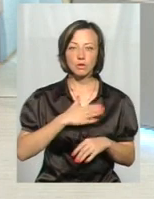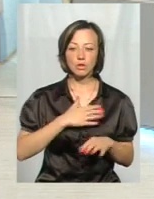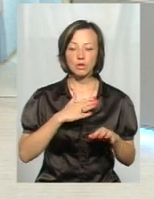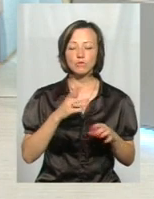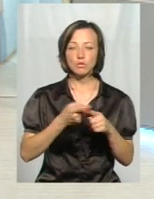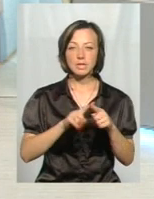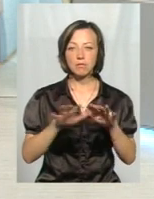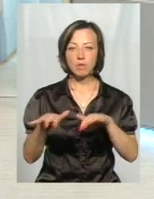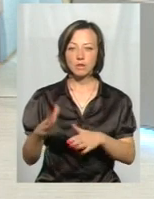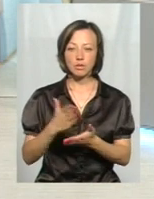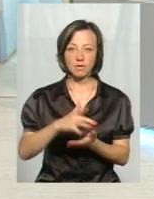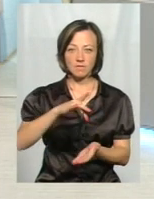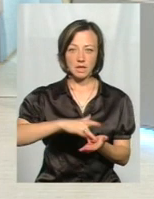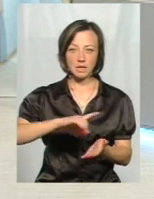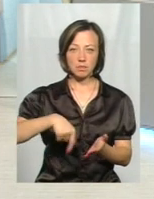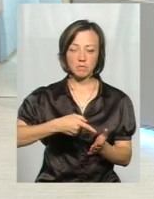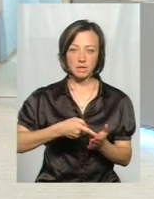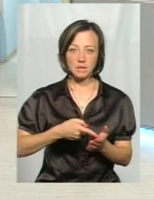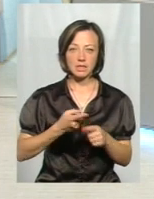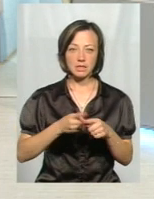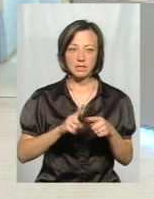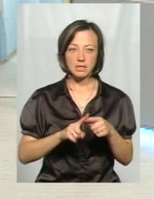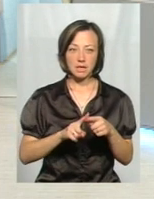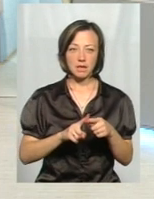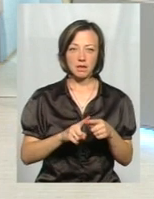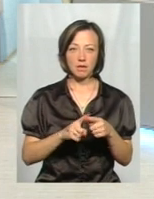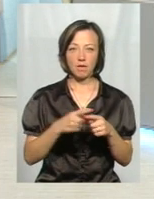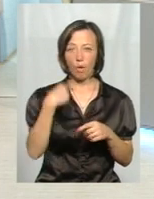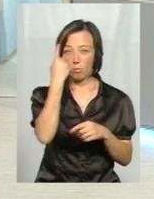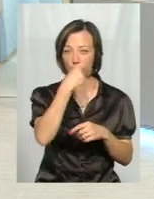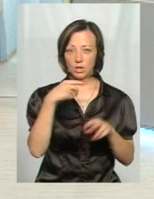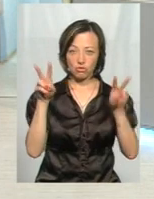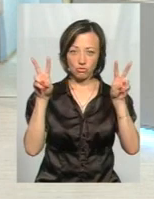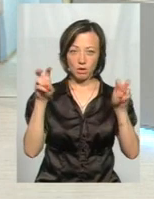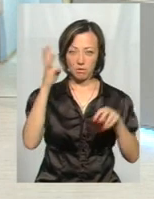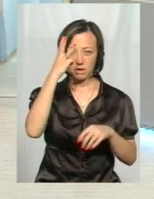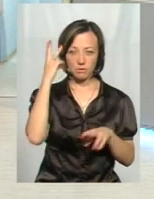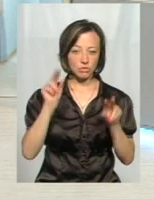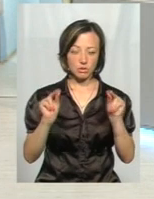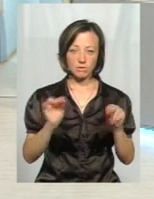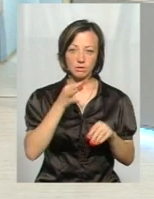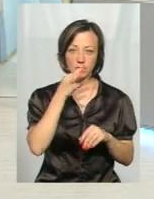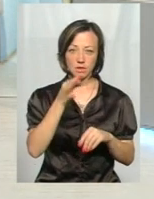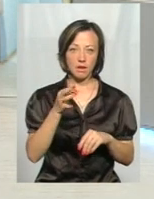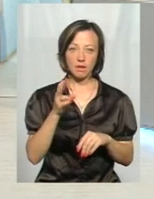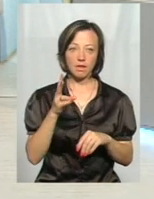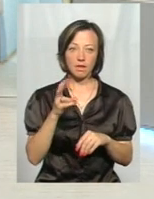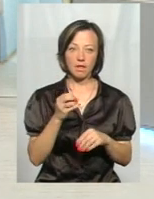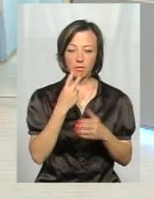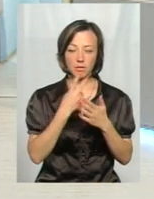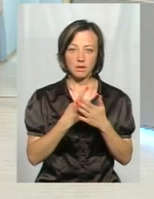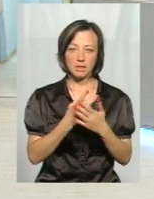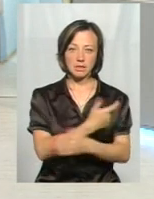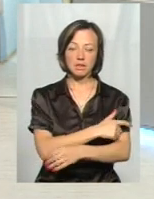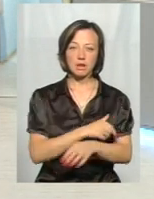який знаходиться, по суті, в центрі міста, і це лице обласного центру, я можу відверто сказати, не посилаючись на